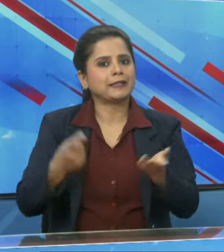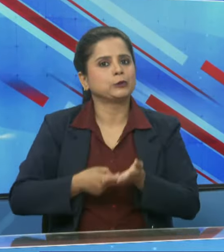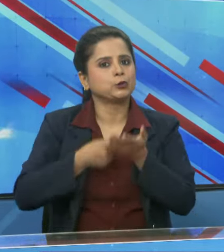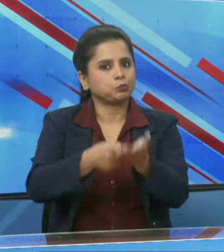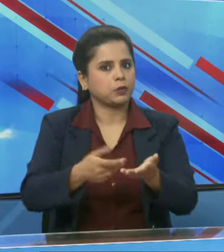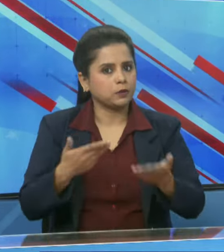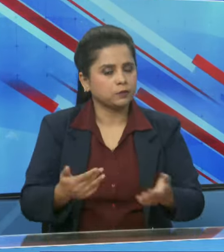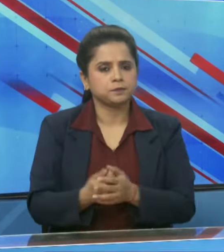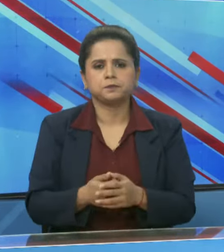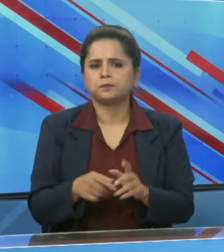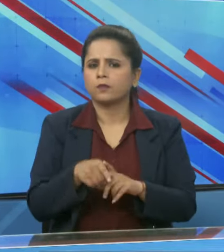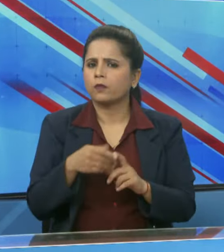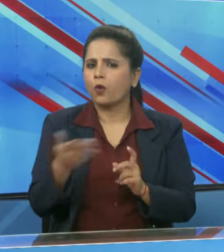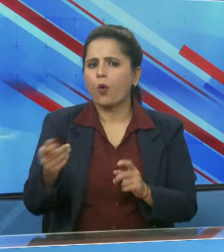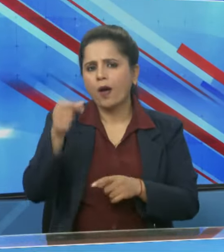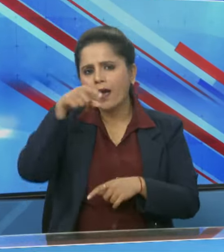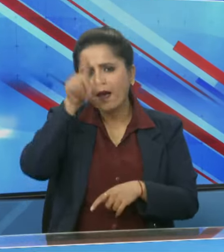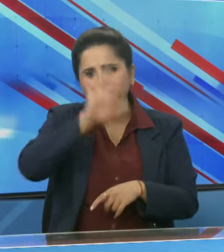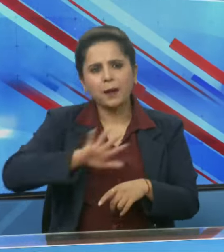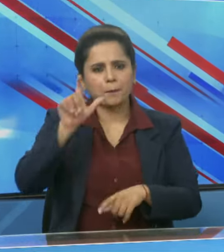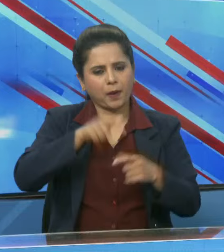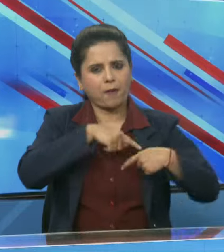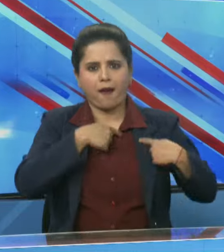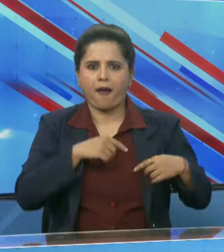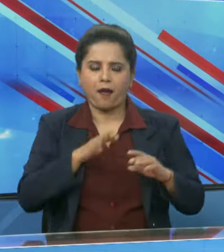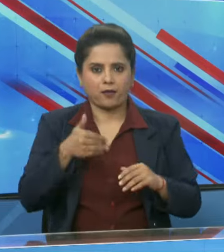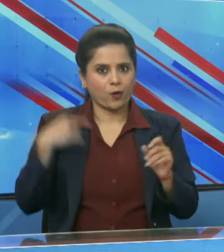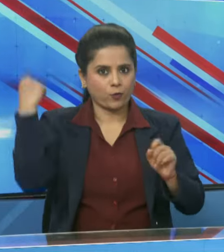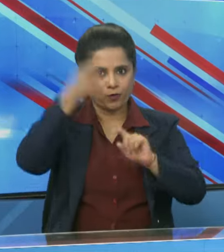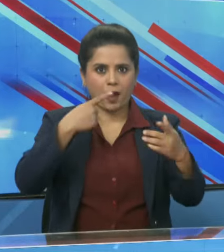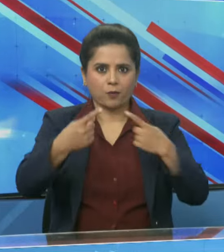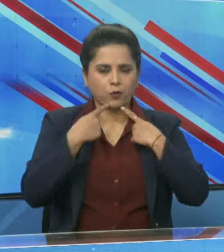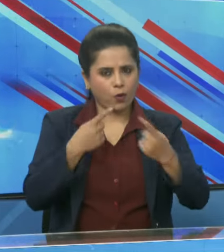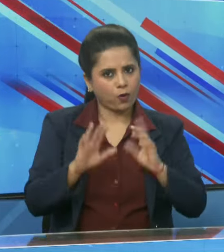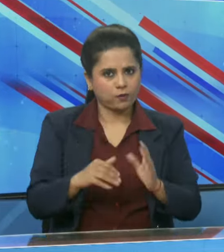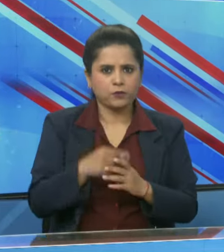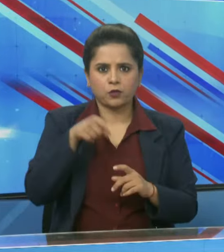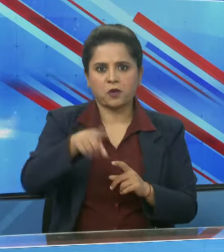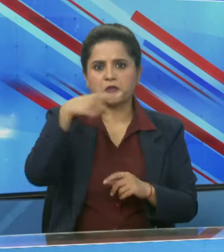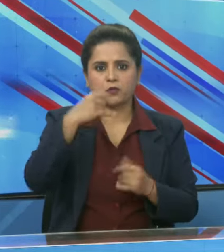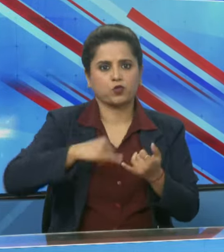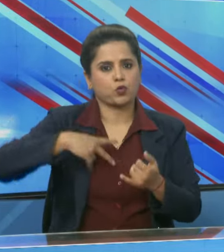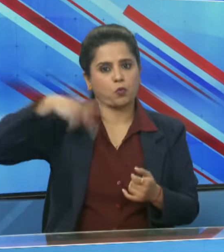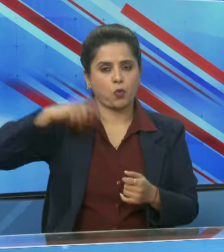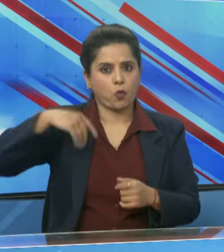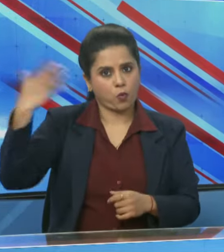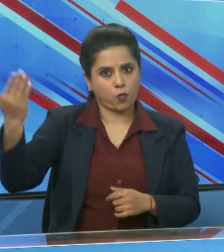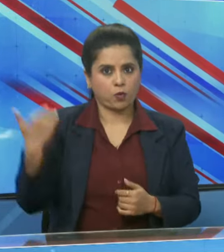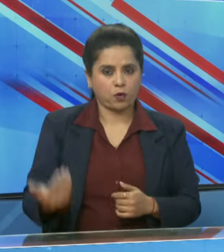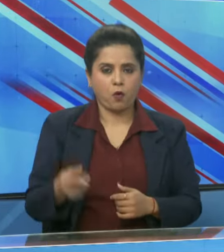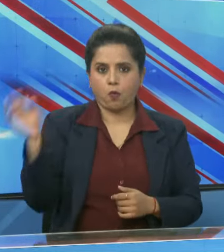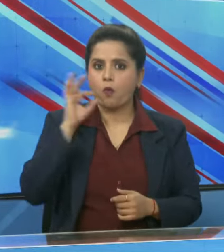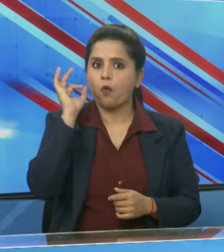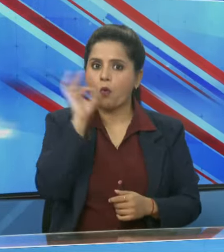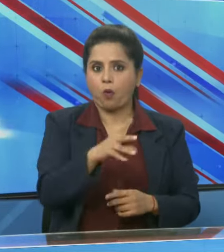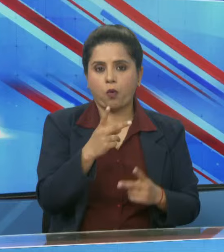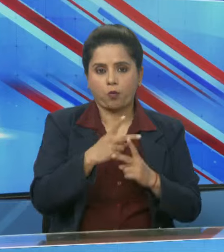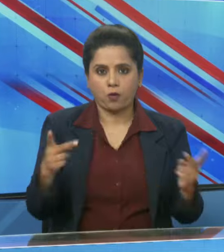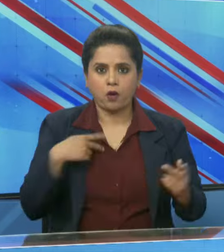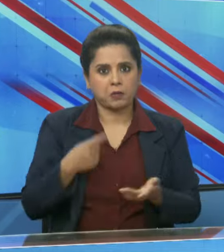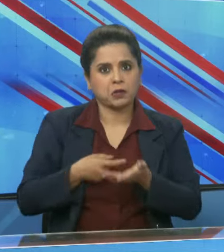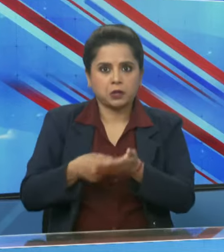हो, यह हर भर भारतीय के दिल में है। आज हम राम मंदिर की हम बात कर रहे हैं, ठीक है, आज आप बोल रहे हैं कि सुप्रीम कोर्ट में हम लोग ऑर्डर का